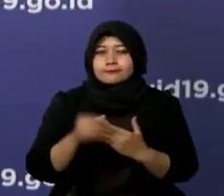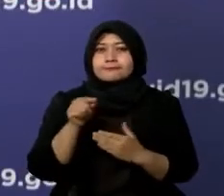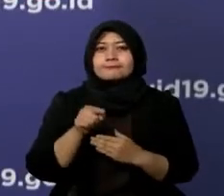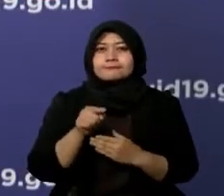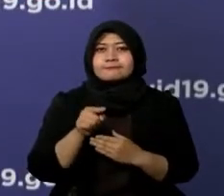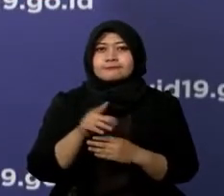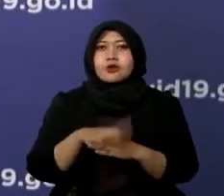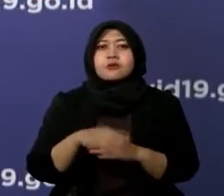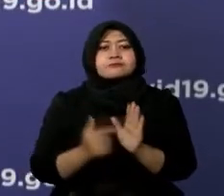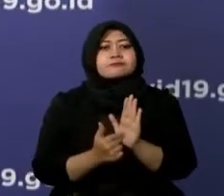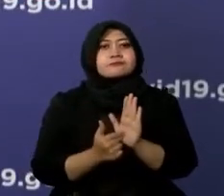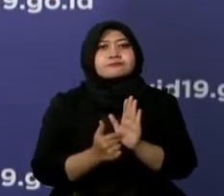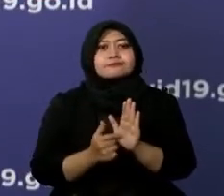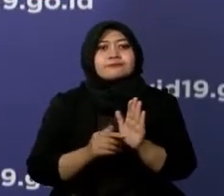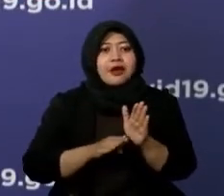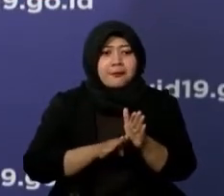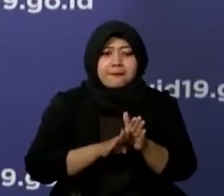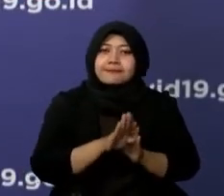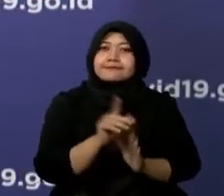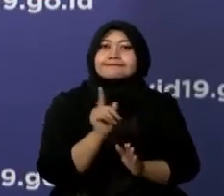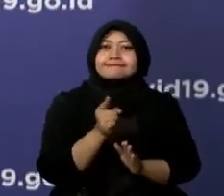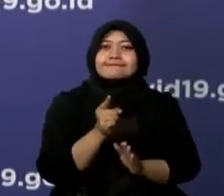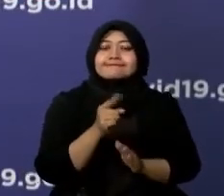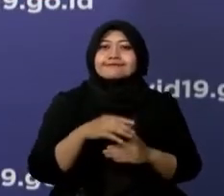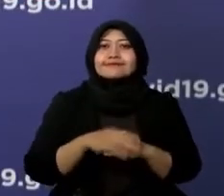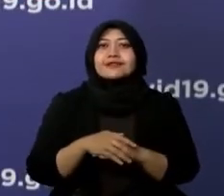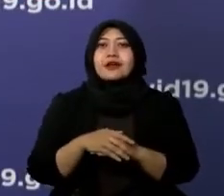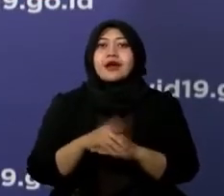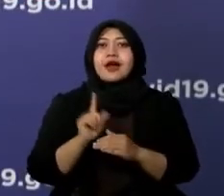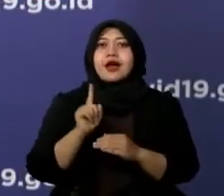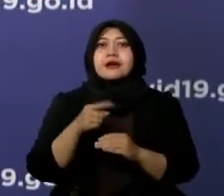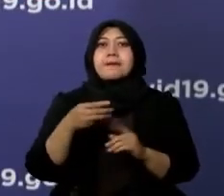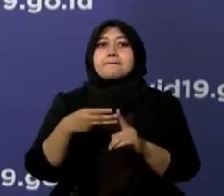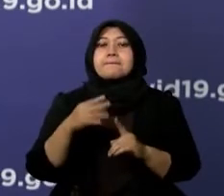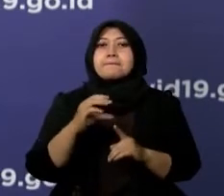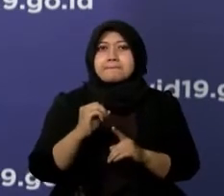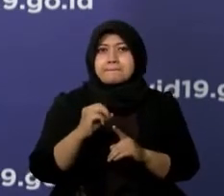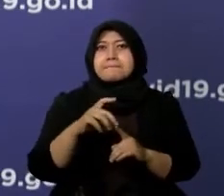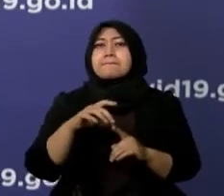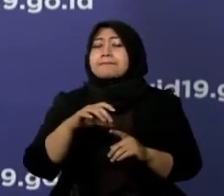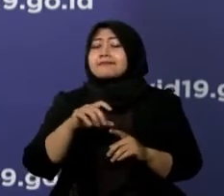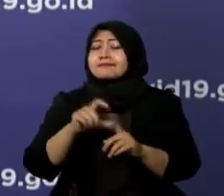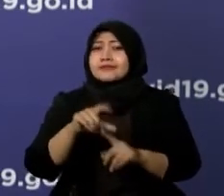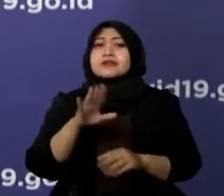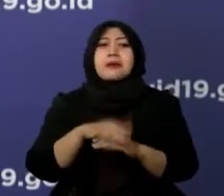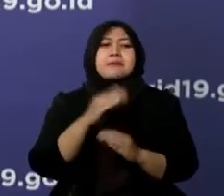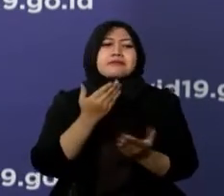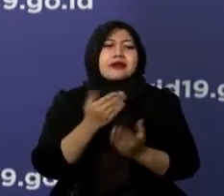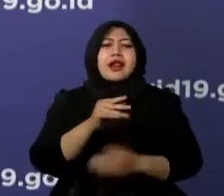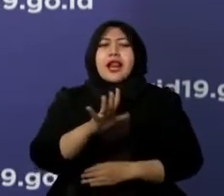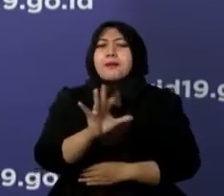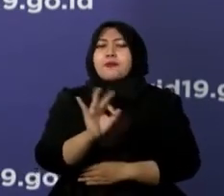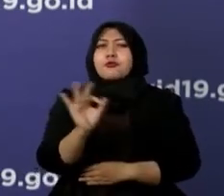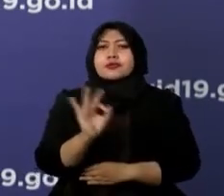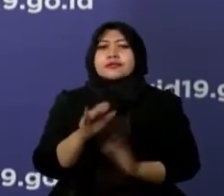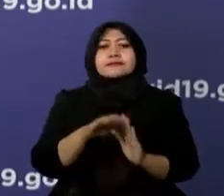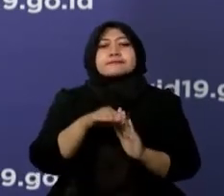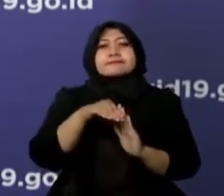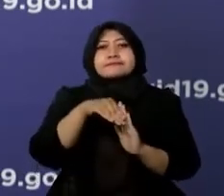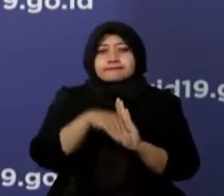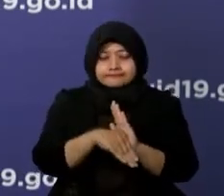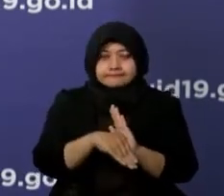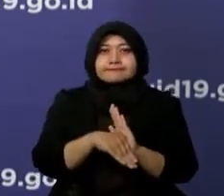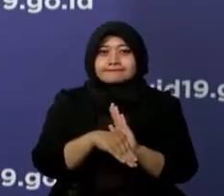sudah lebih dulu menunjukkan kemajuan, dengan semakin menurunnya bed occupancy ratio sampai ke kisaran 50%,